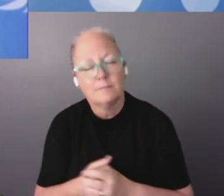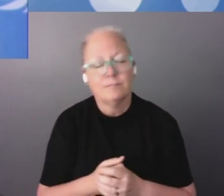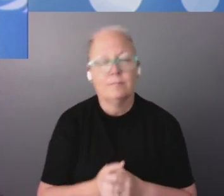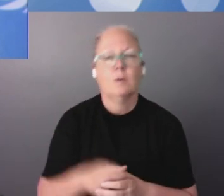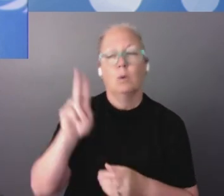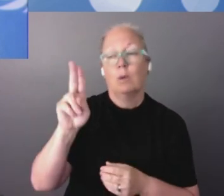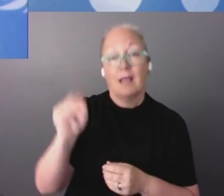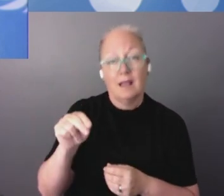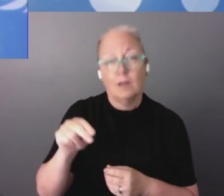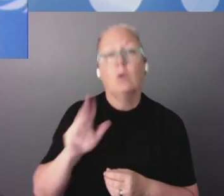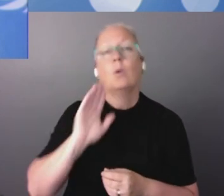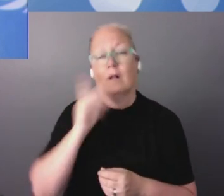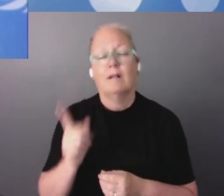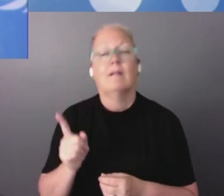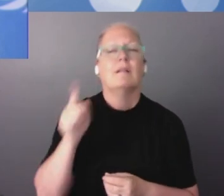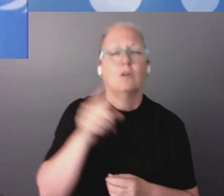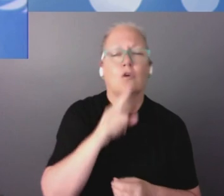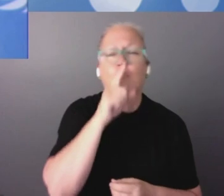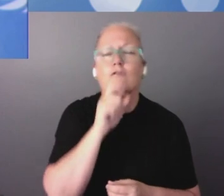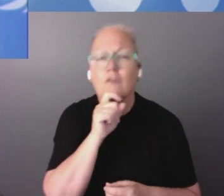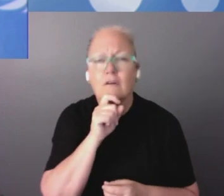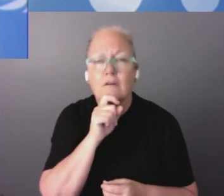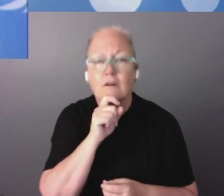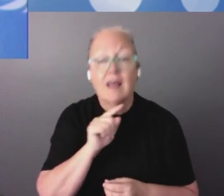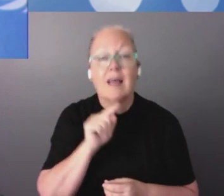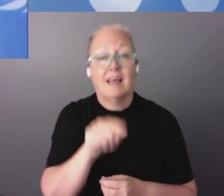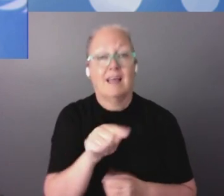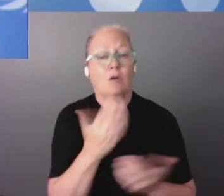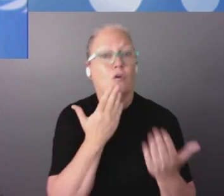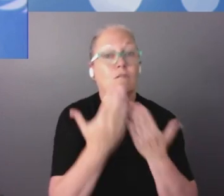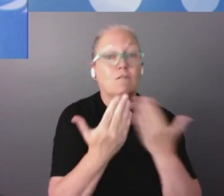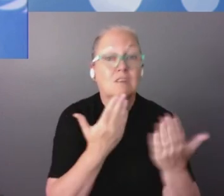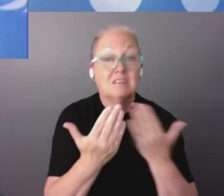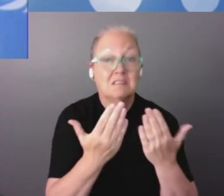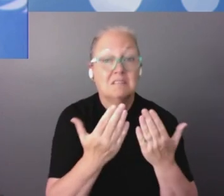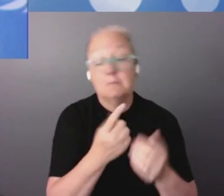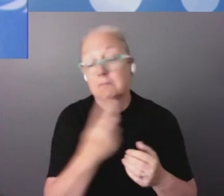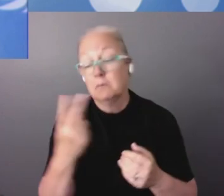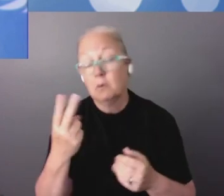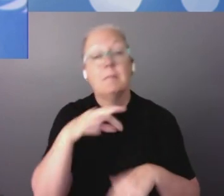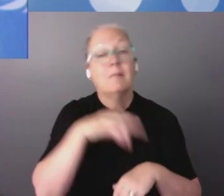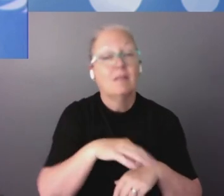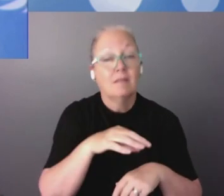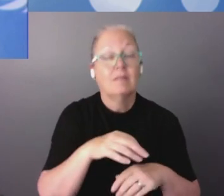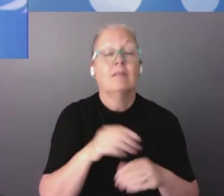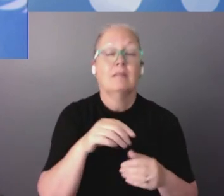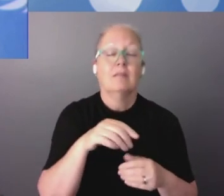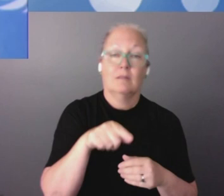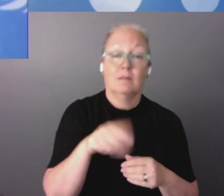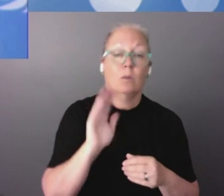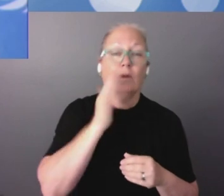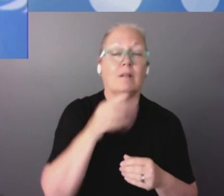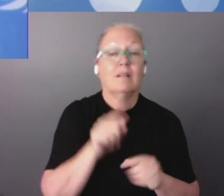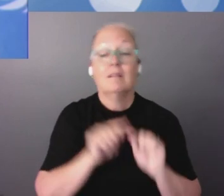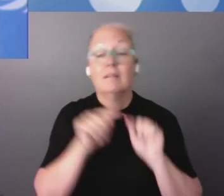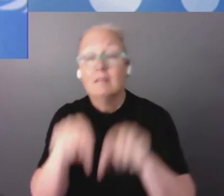2021年快要结束了，所以我觉得这一年会变成一个非常重要的一年，